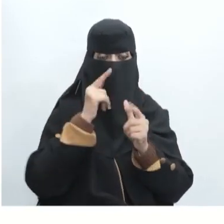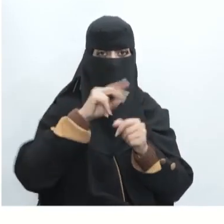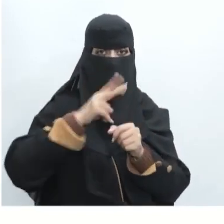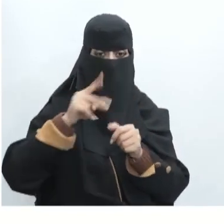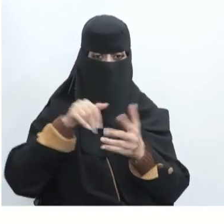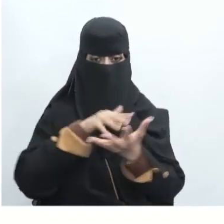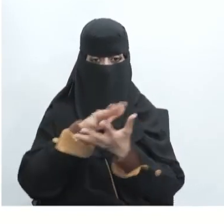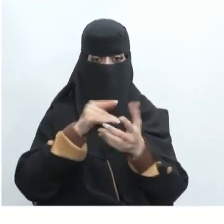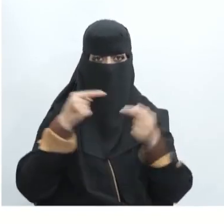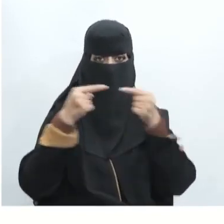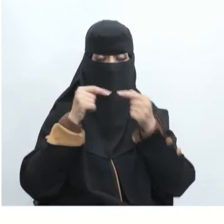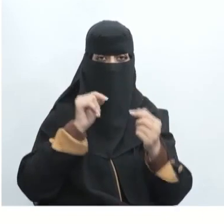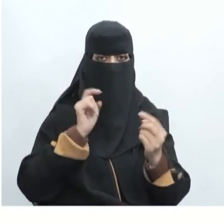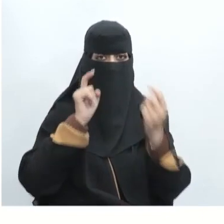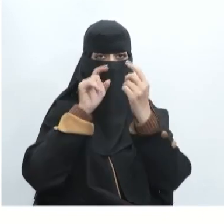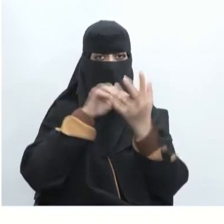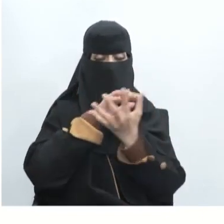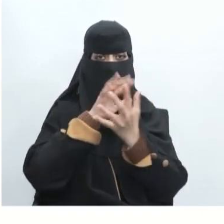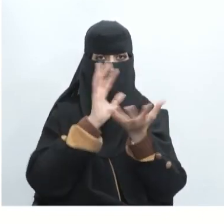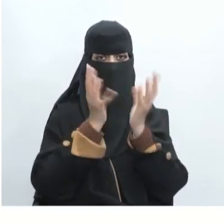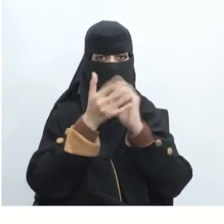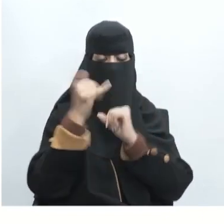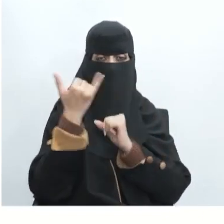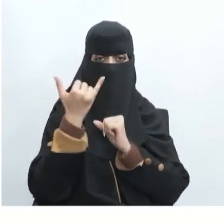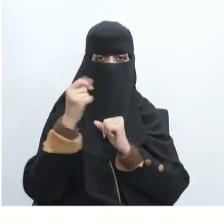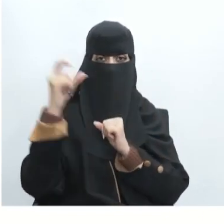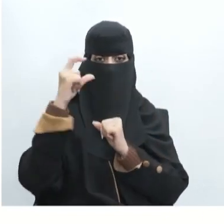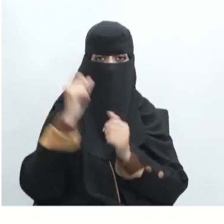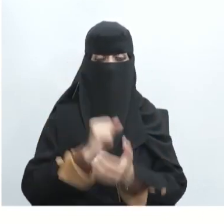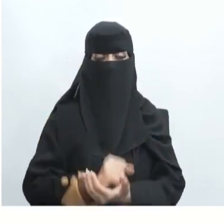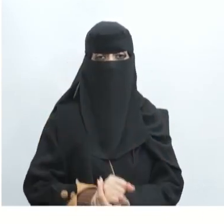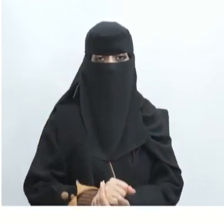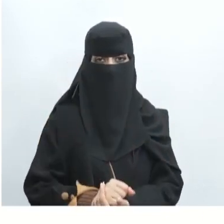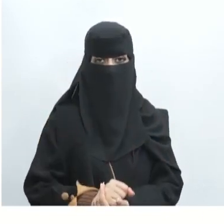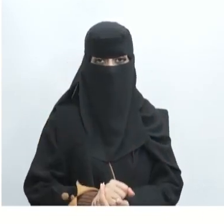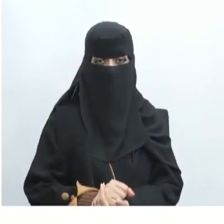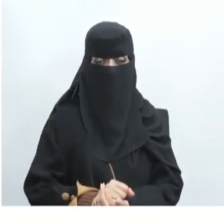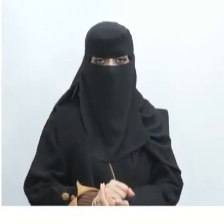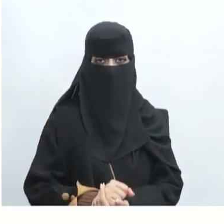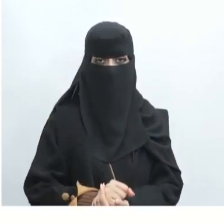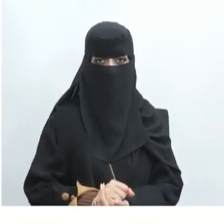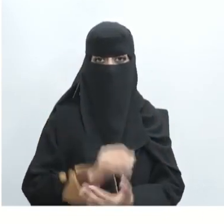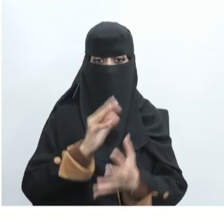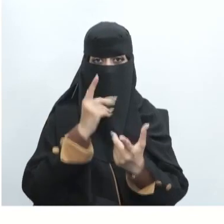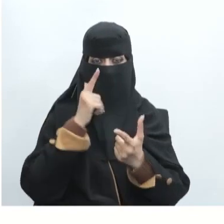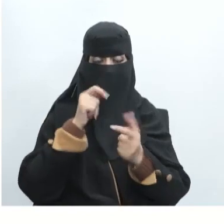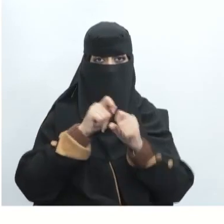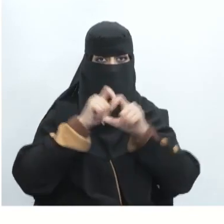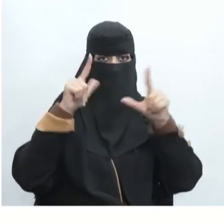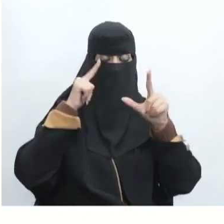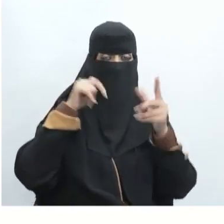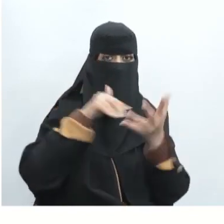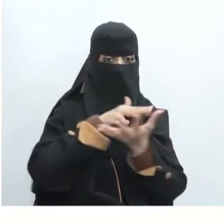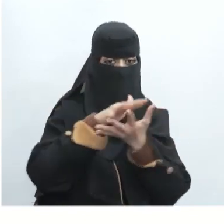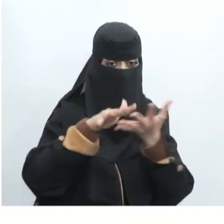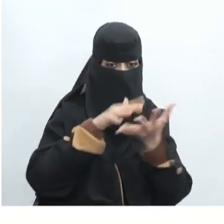انواع المشكلات التي يواجهها العالم العربي والاسلامي ما هي ذكرناها